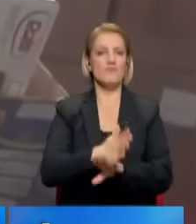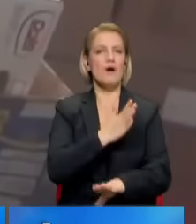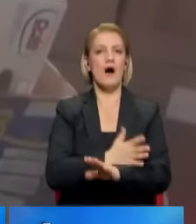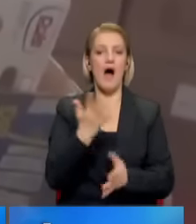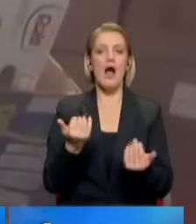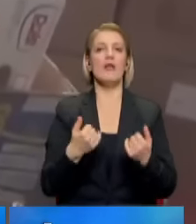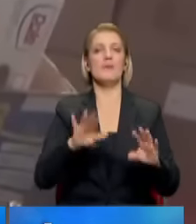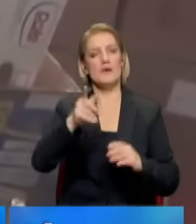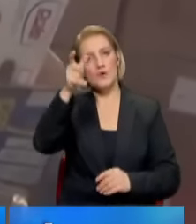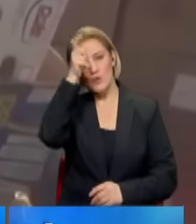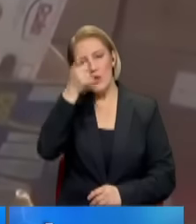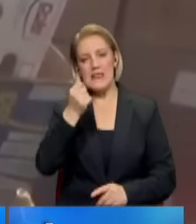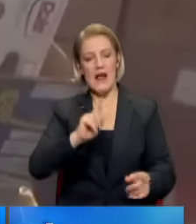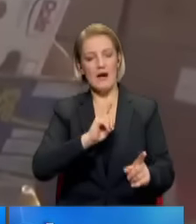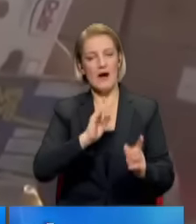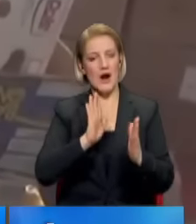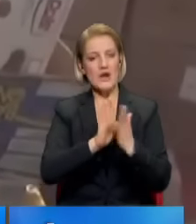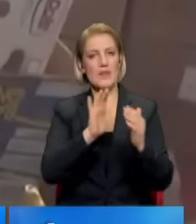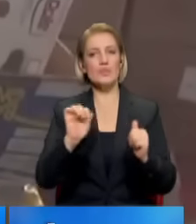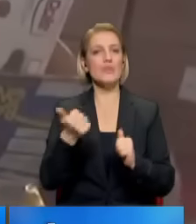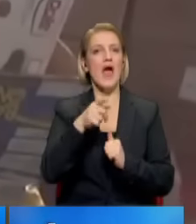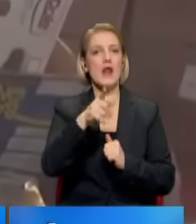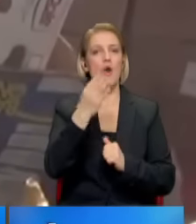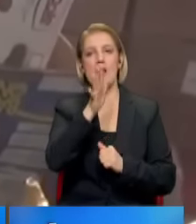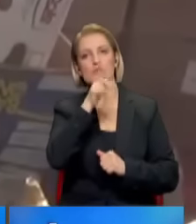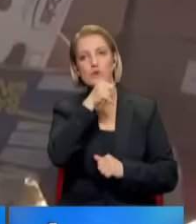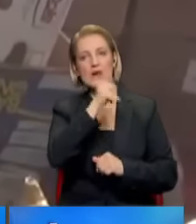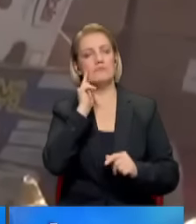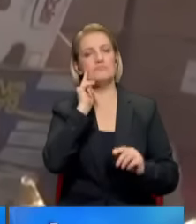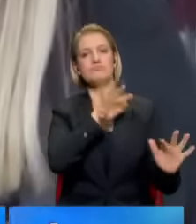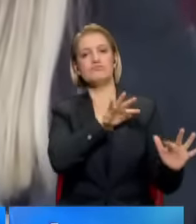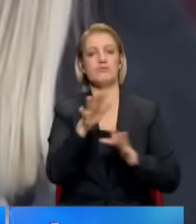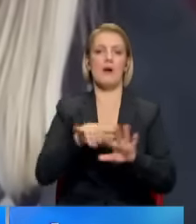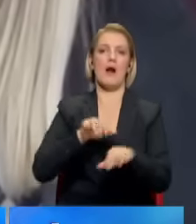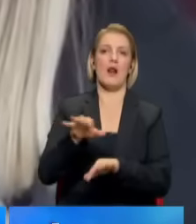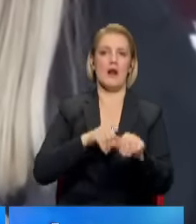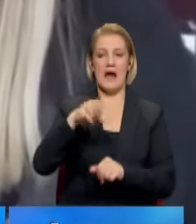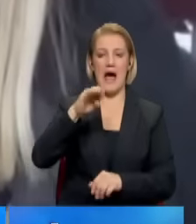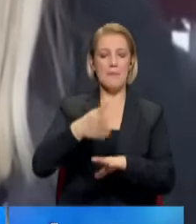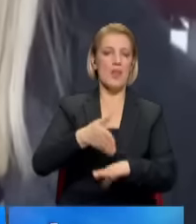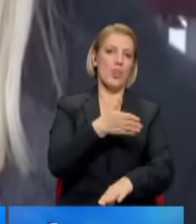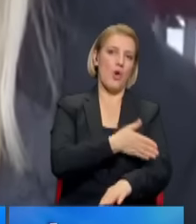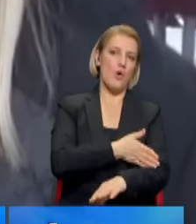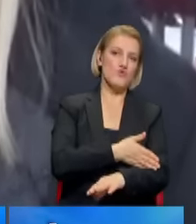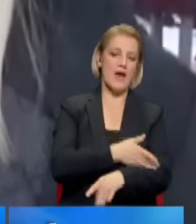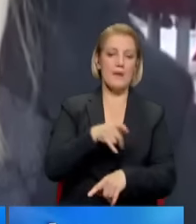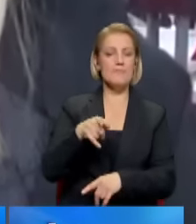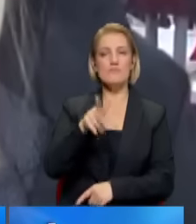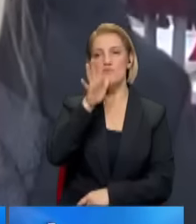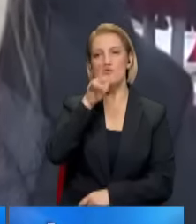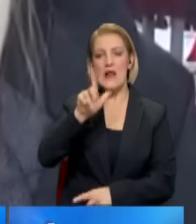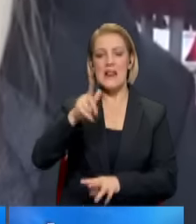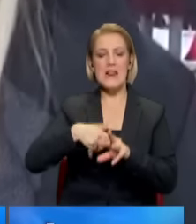Vatandaşın alamadığını Türk lirası karşısında değer kazanan leva ile gelen Bulgaristanlılar alıyor. AKP'den önce